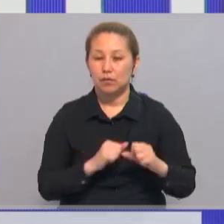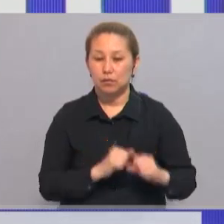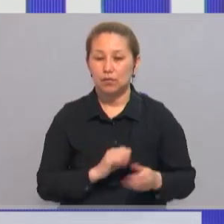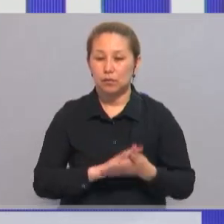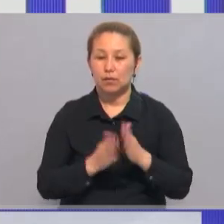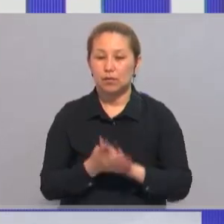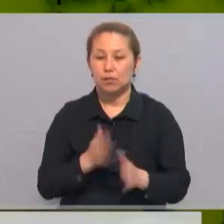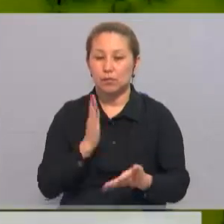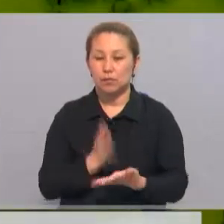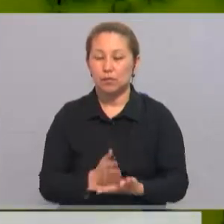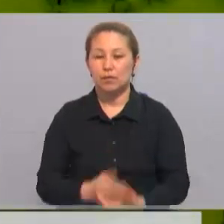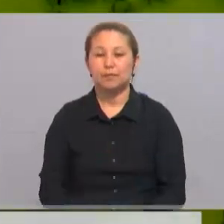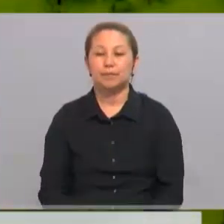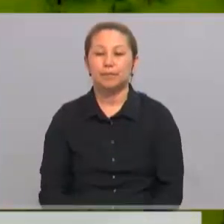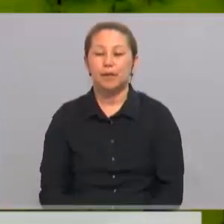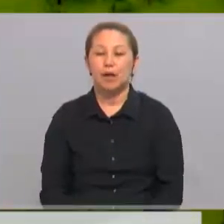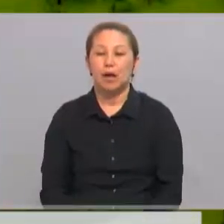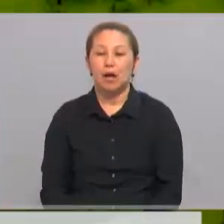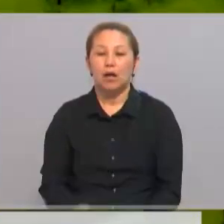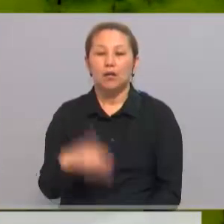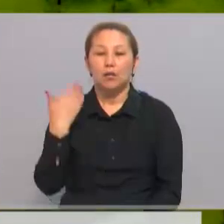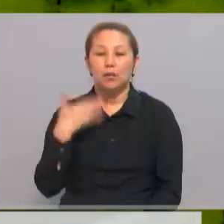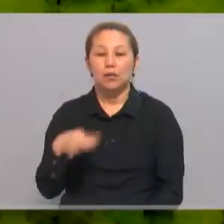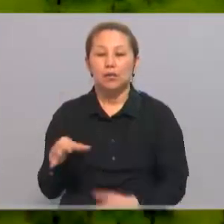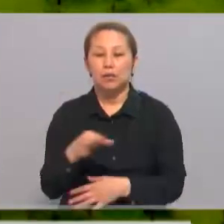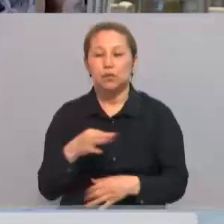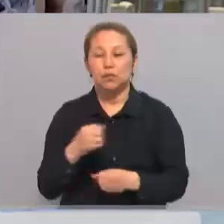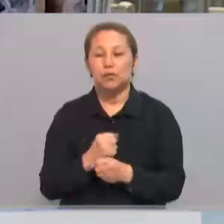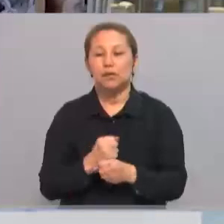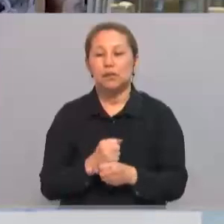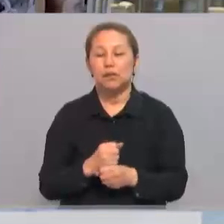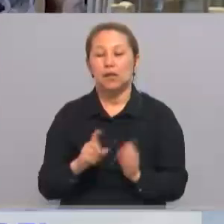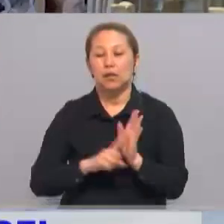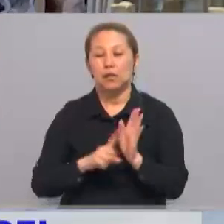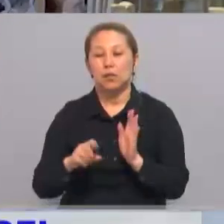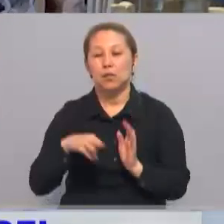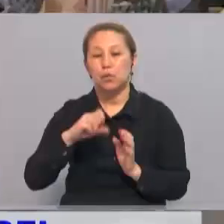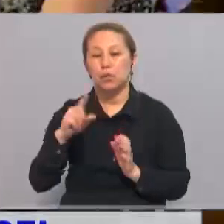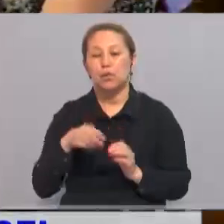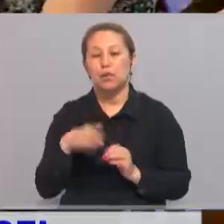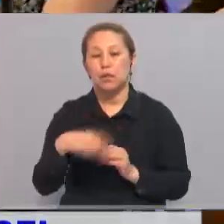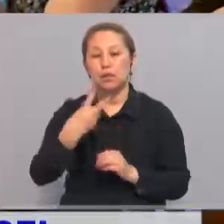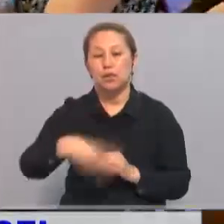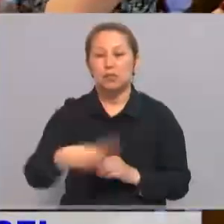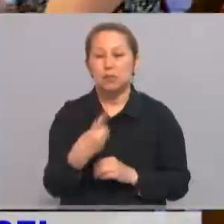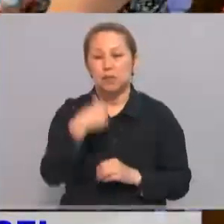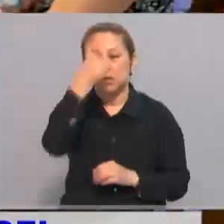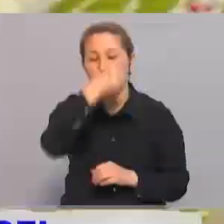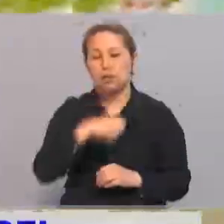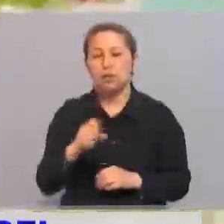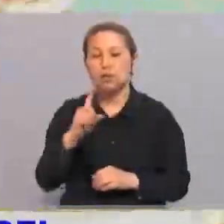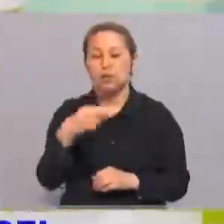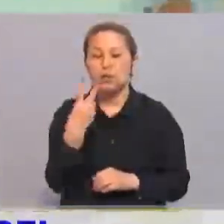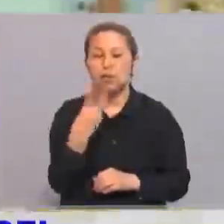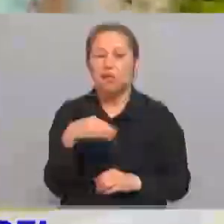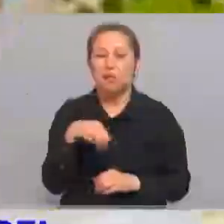келісім шарт түзіліп жатыр. Түркістан облысында туризм саласына тартылған инвестиция көлемі 2021 жылы 102